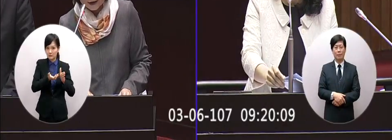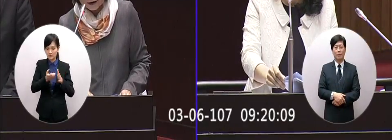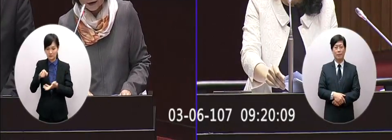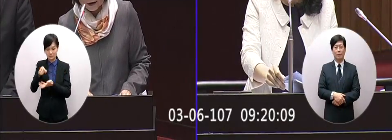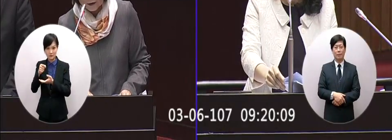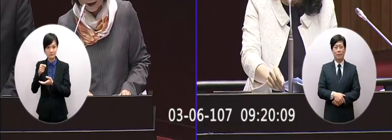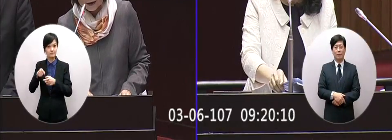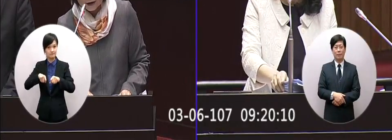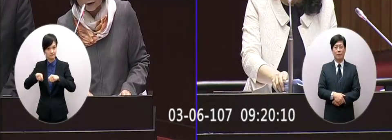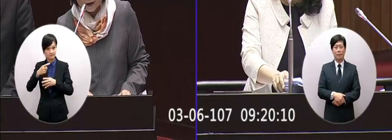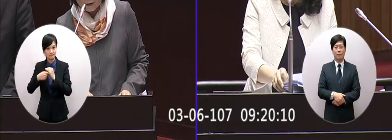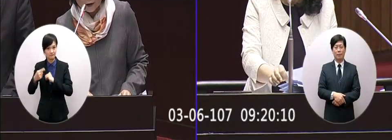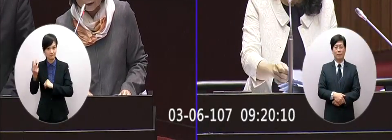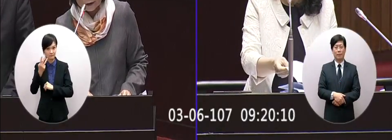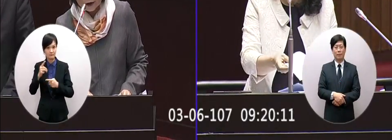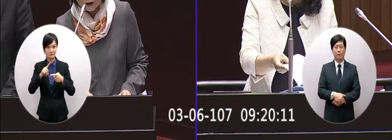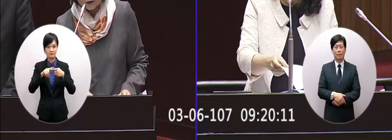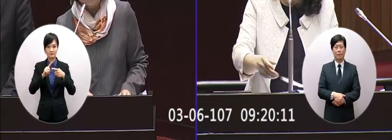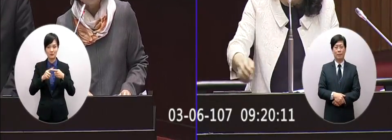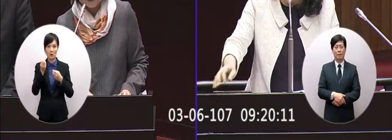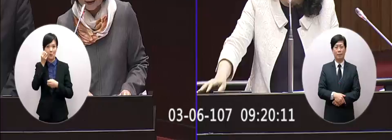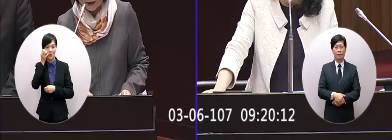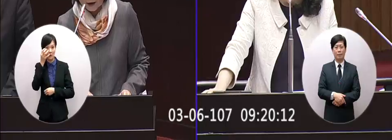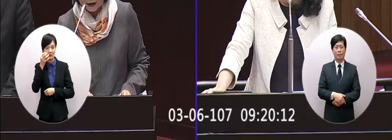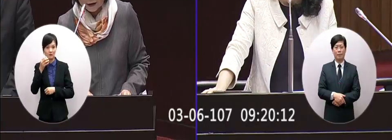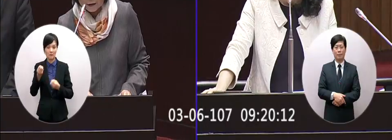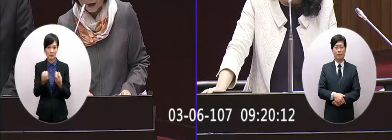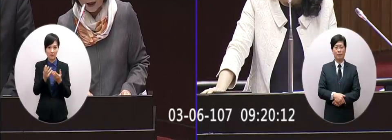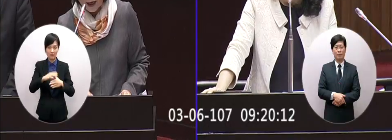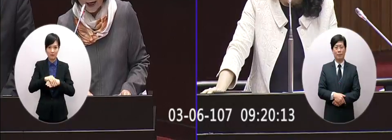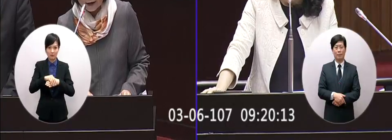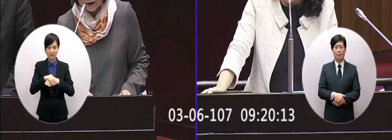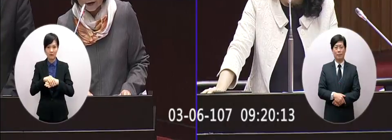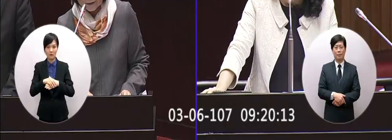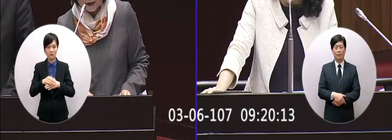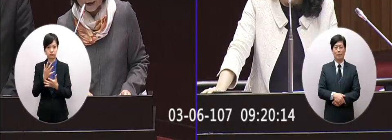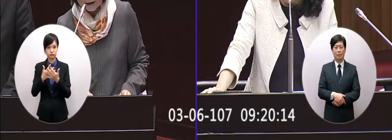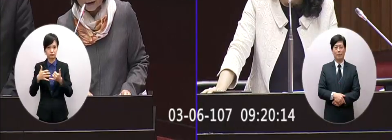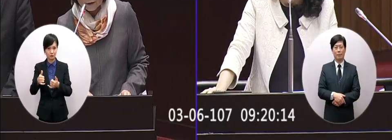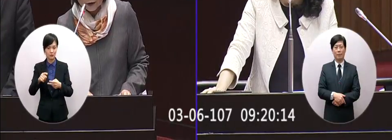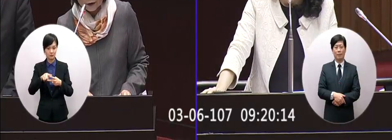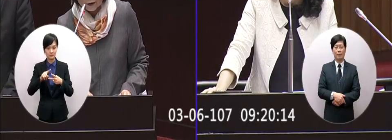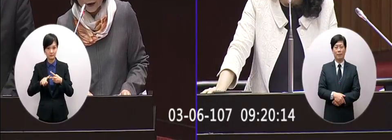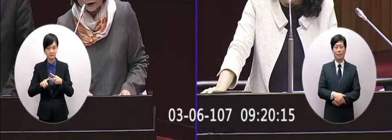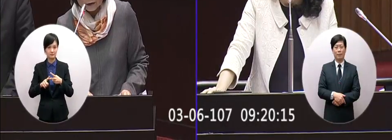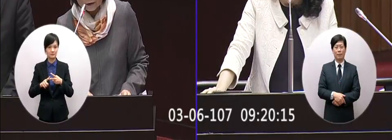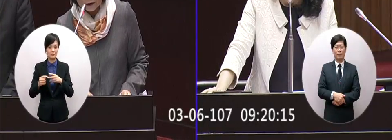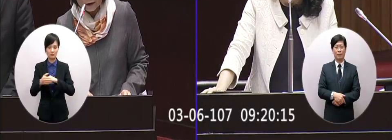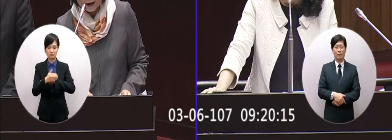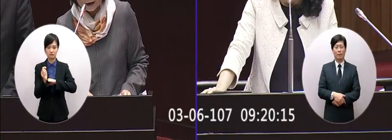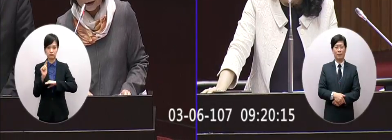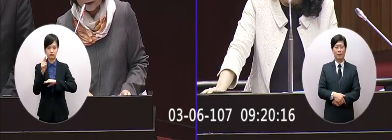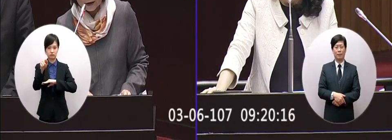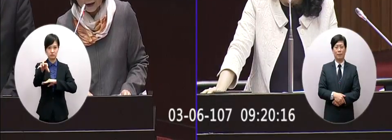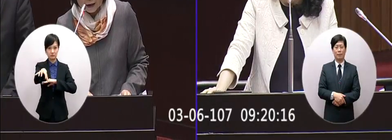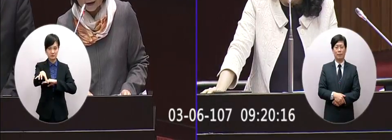划嘛，一个是花莲县救灾网路的巩固跟强化的计划，还有一个是偏乡智慧云端救护效能的提